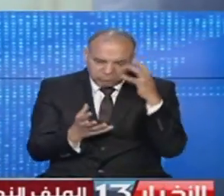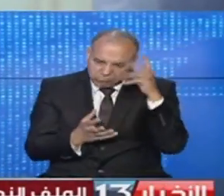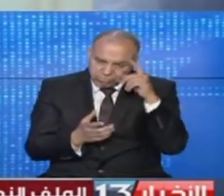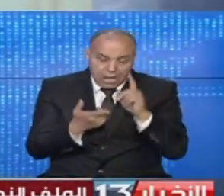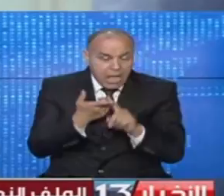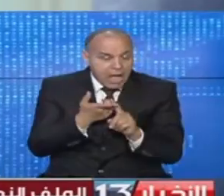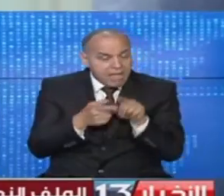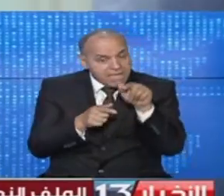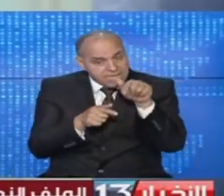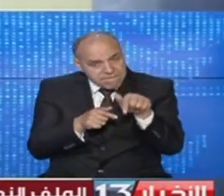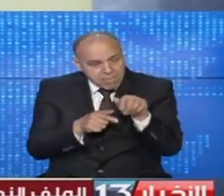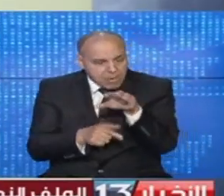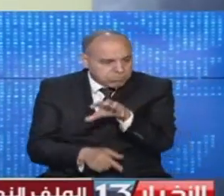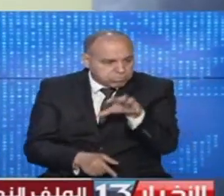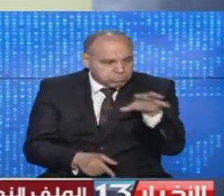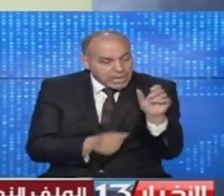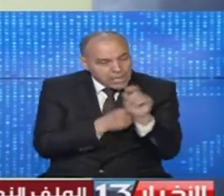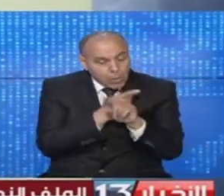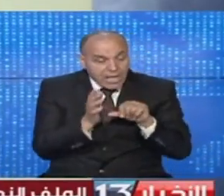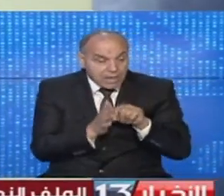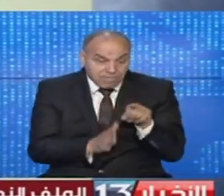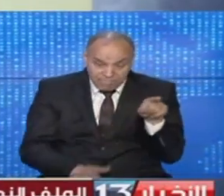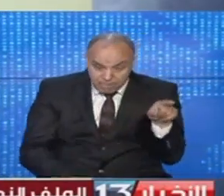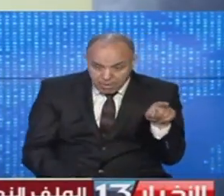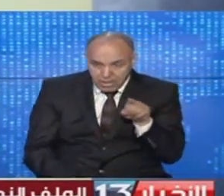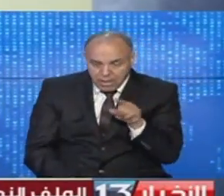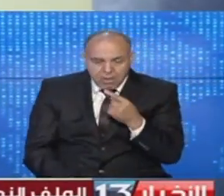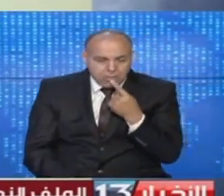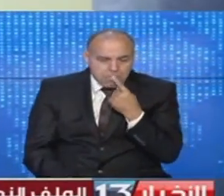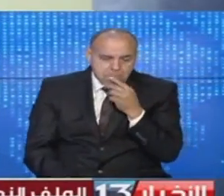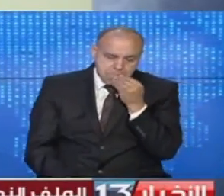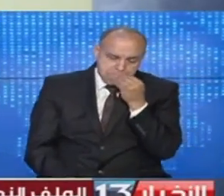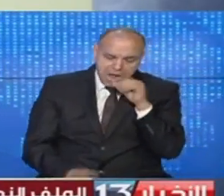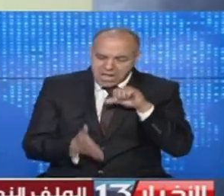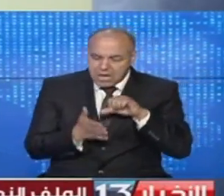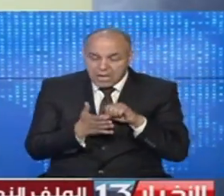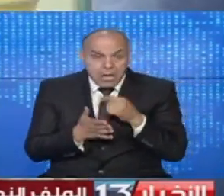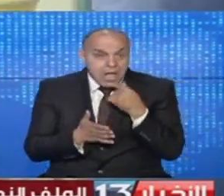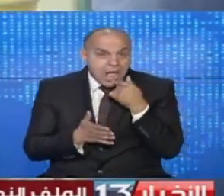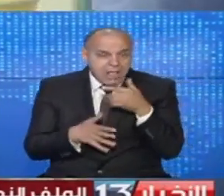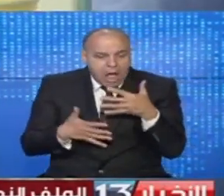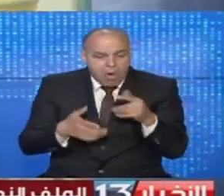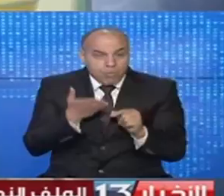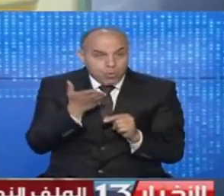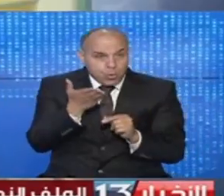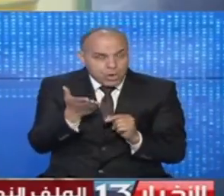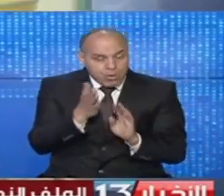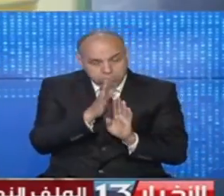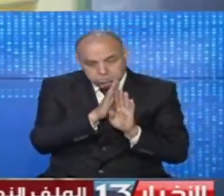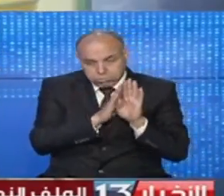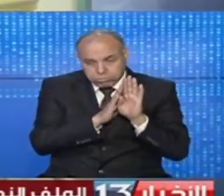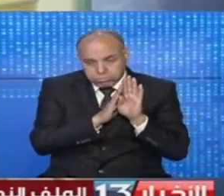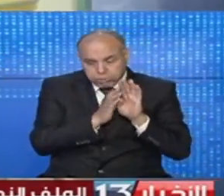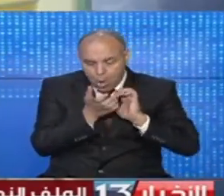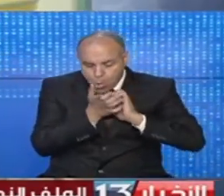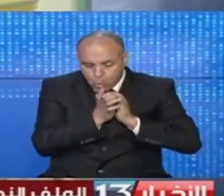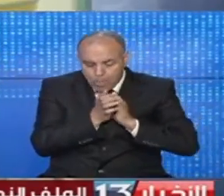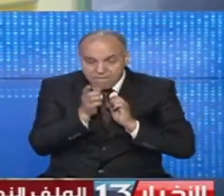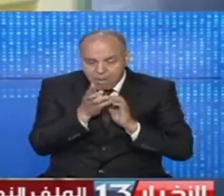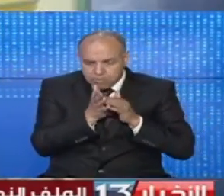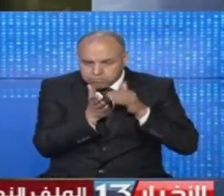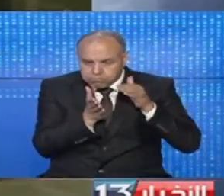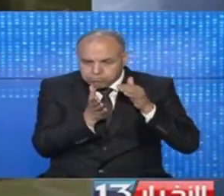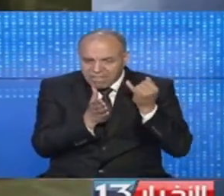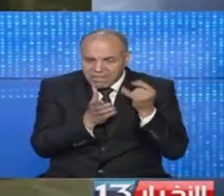قلقها من وجود مواقع نووية إيرانية لم تعلن عنها طهران، وأبدت مخاوفها من ارتفاع مخزون اليورانيوم